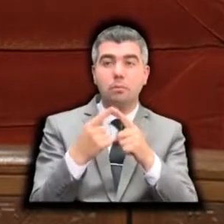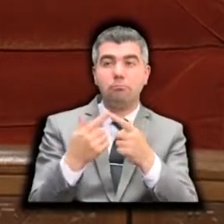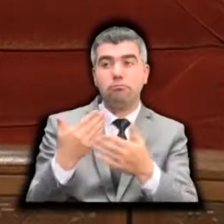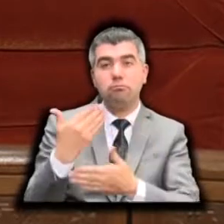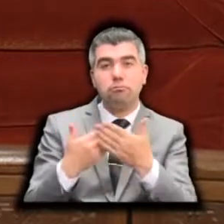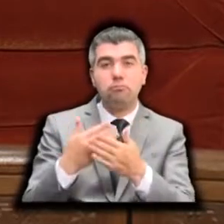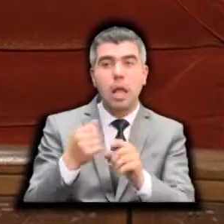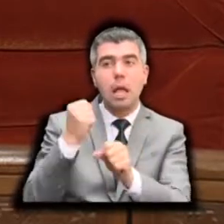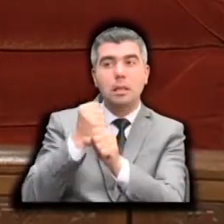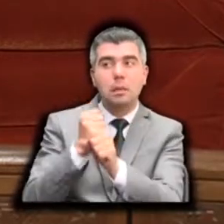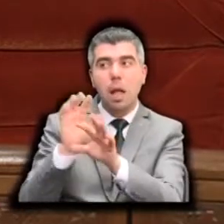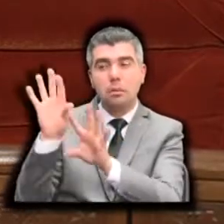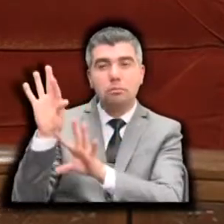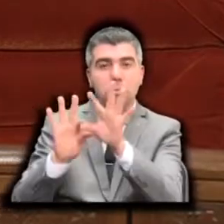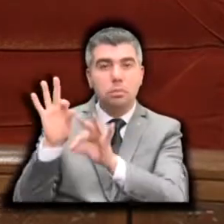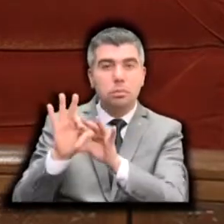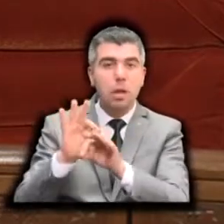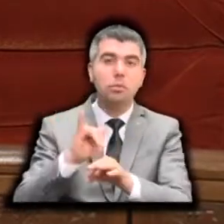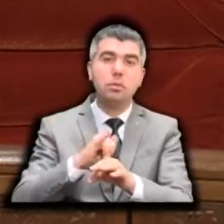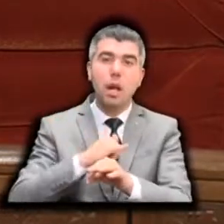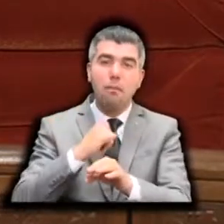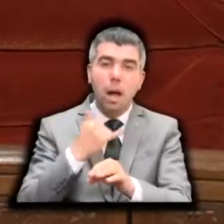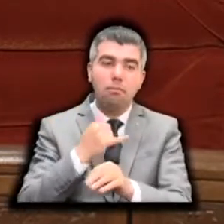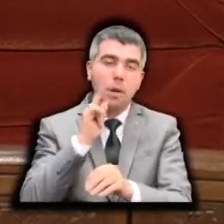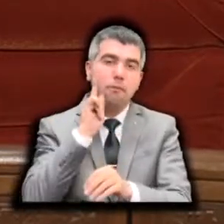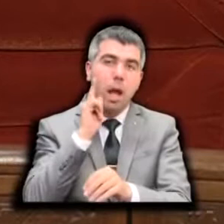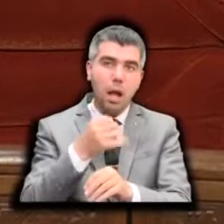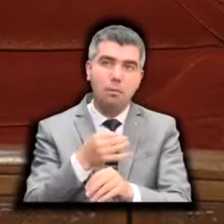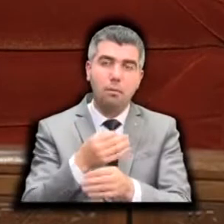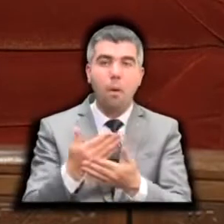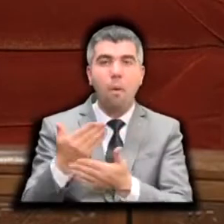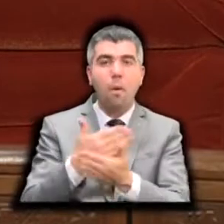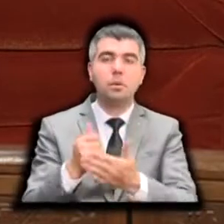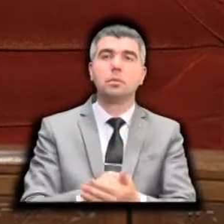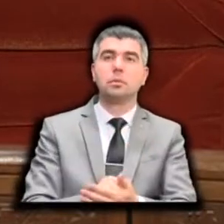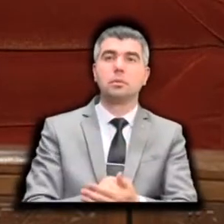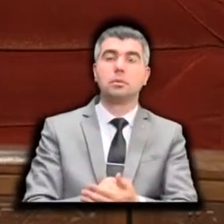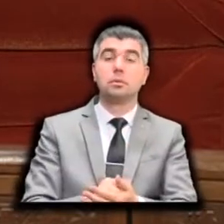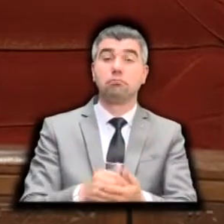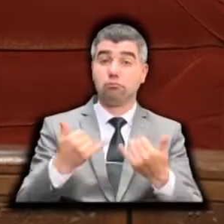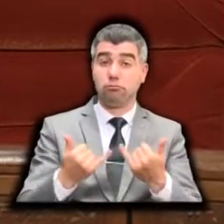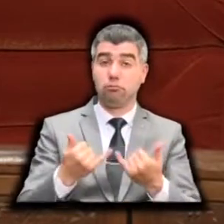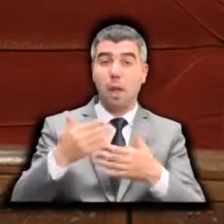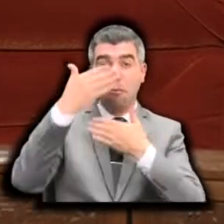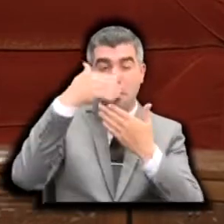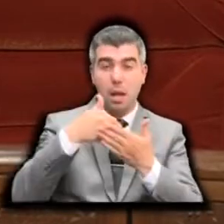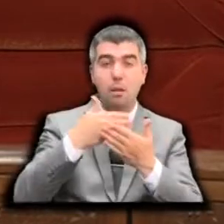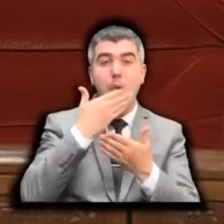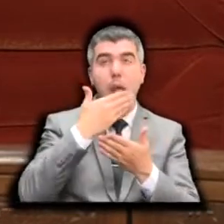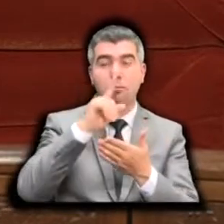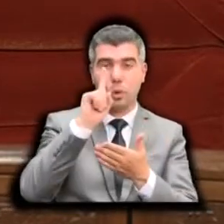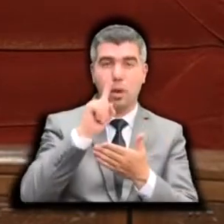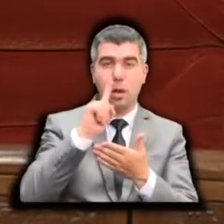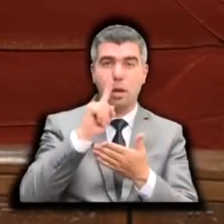لإنتاج مناصب الشغل خاصة بالنسبة للشباب وبالنسبة للنساء والاقتصاد الاجتماعي والتضامني. بلدنا والحمد لله نتوفر على